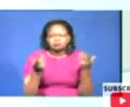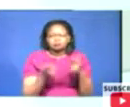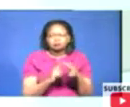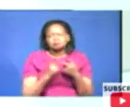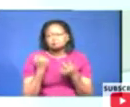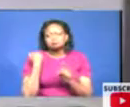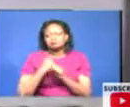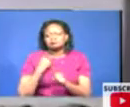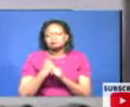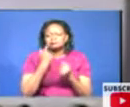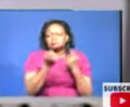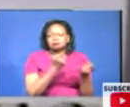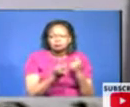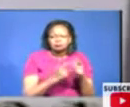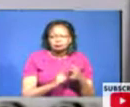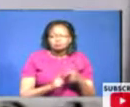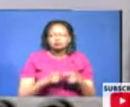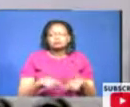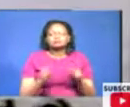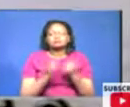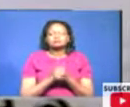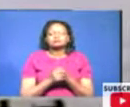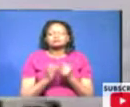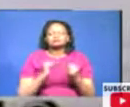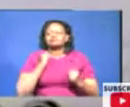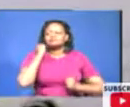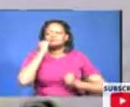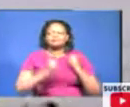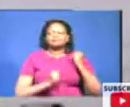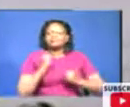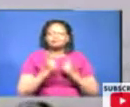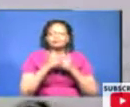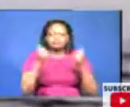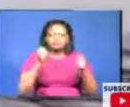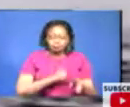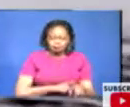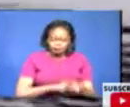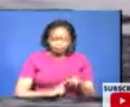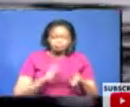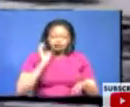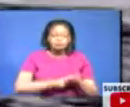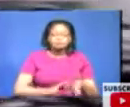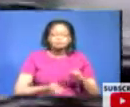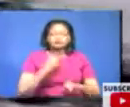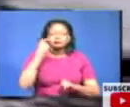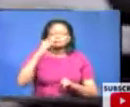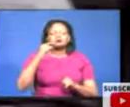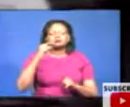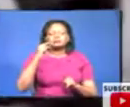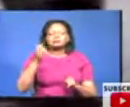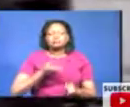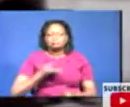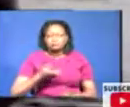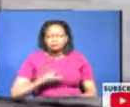operation kidogo kidogo. His progress as an athlete was steady, winning his first gold medal in 1985 in Cairo